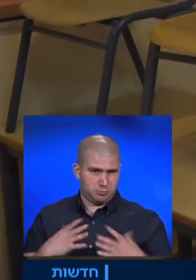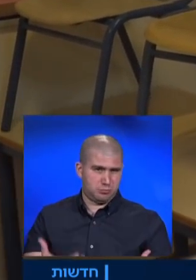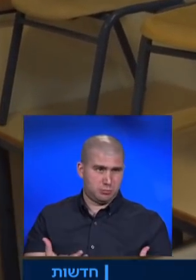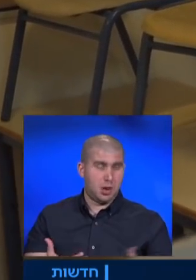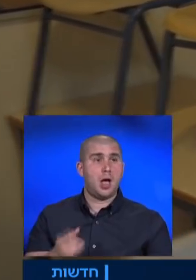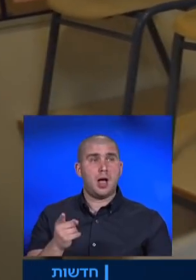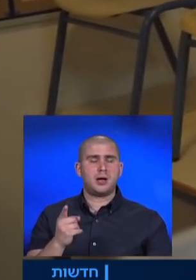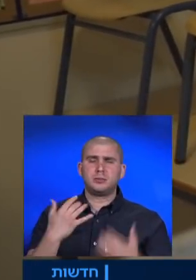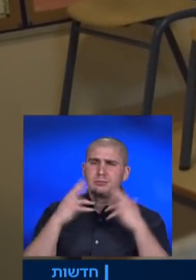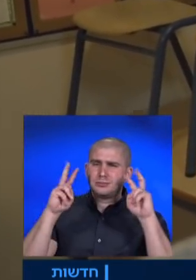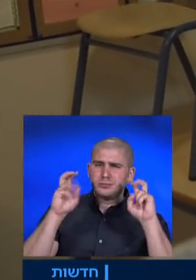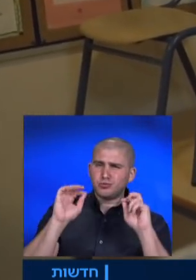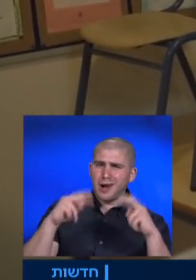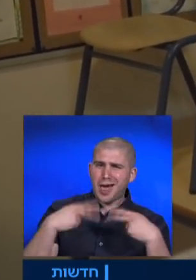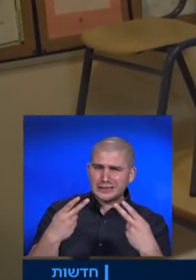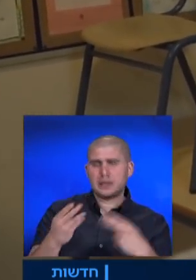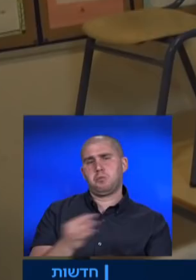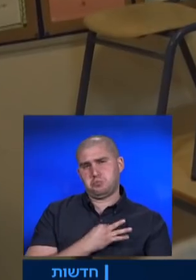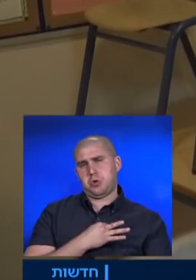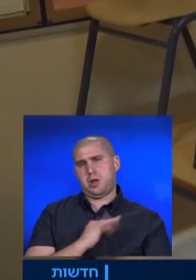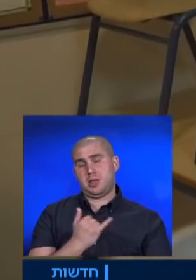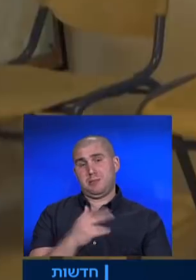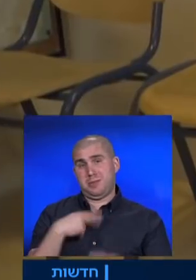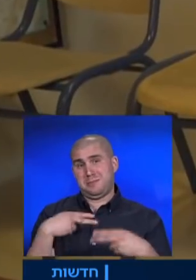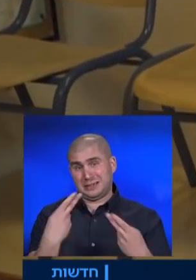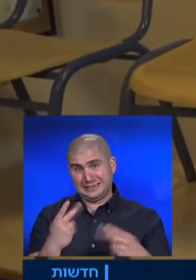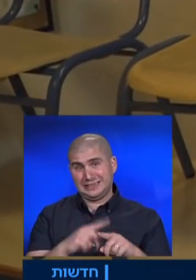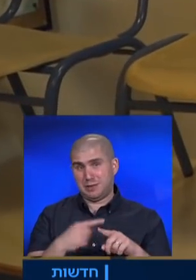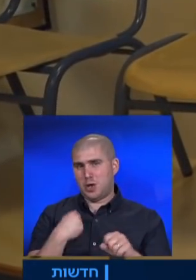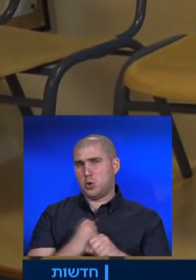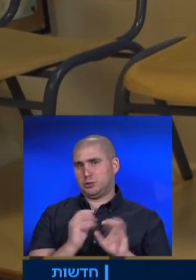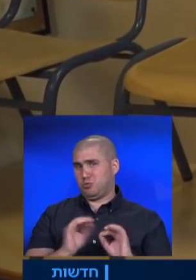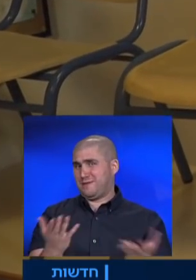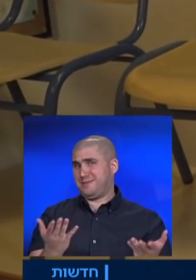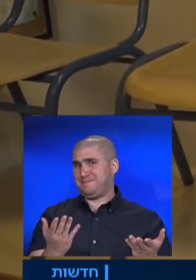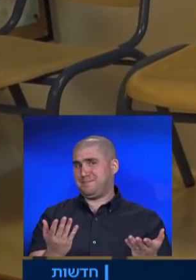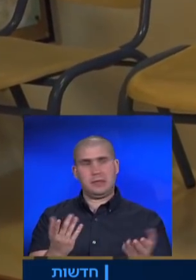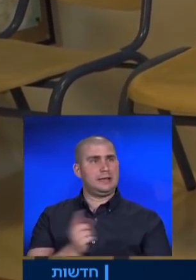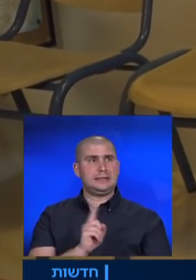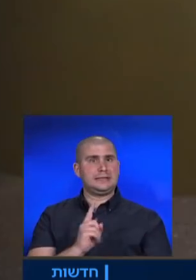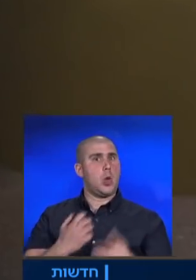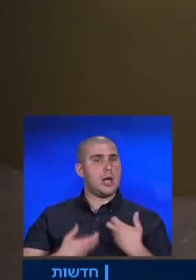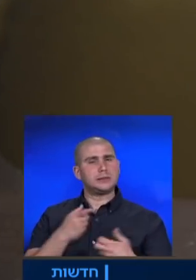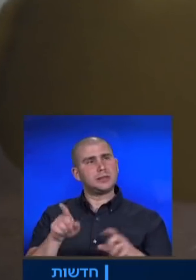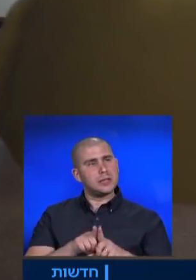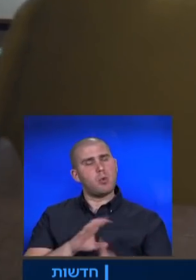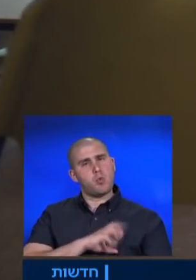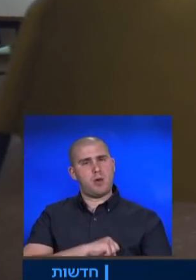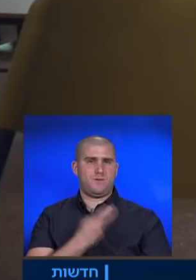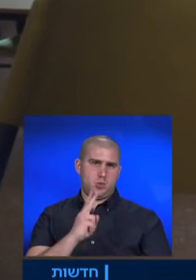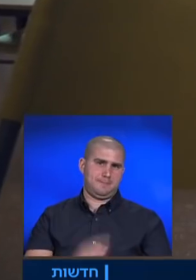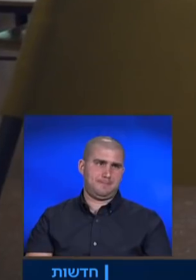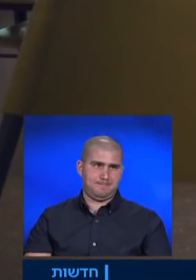שלה להחזיר היא פוגעת. זאת אומרת, אם אני מחזירה, סימן שאני לא עושה עכשיו. זה לא כעס, זה כאב יותר.